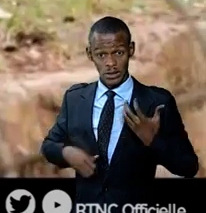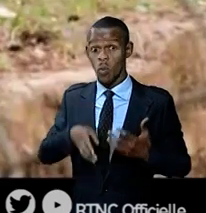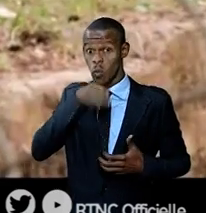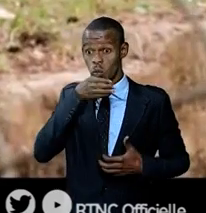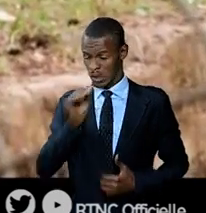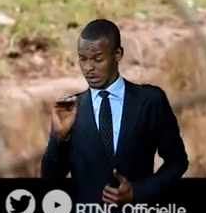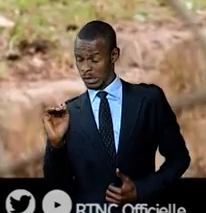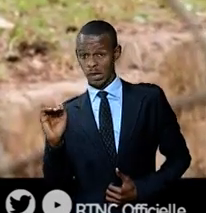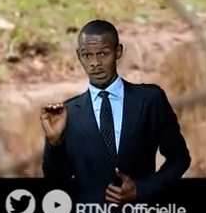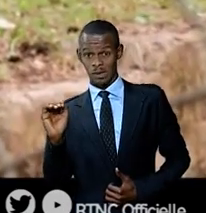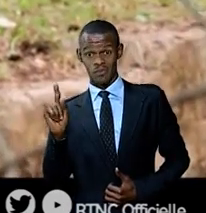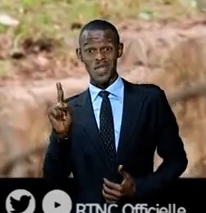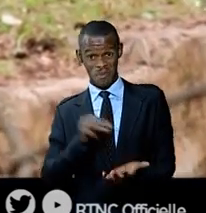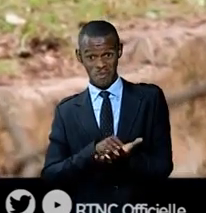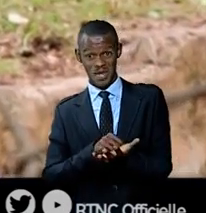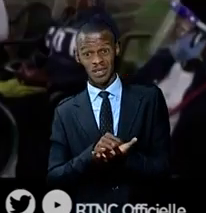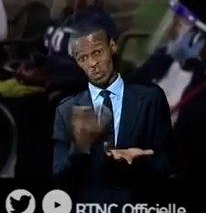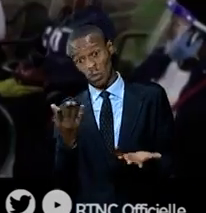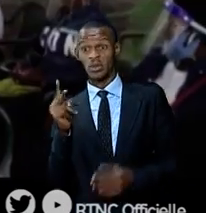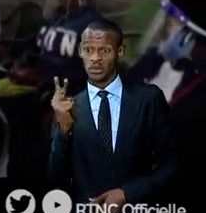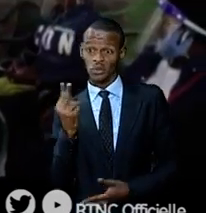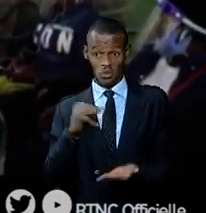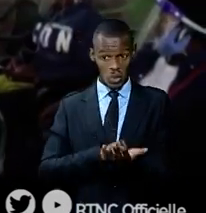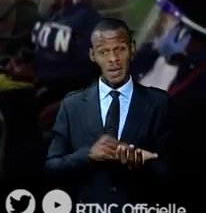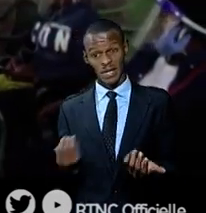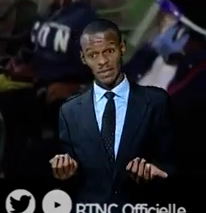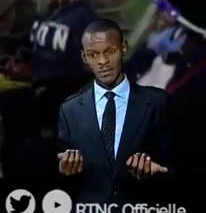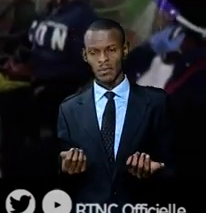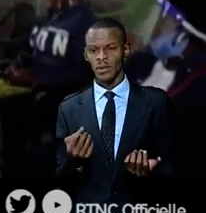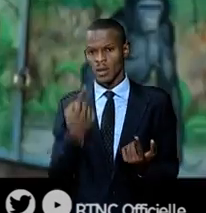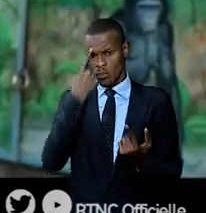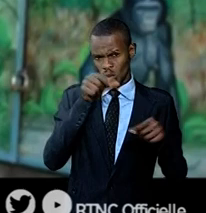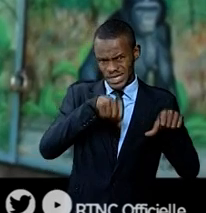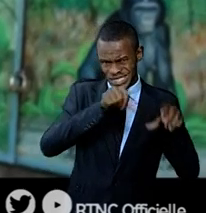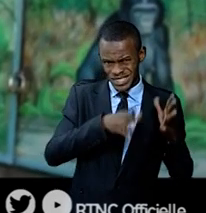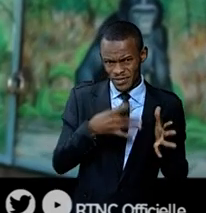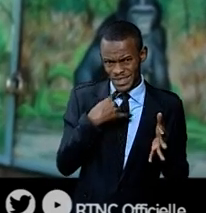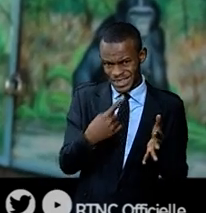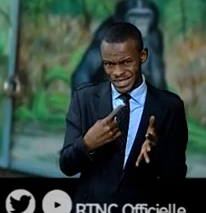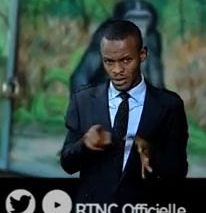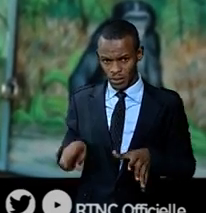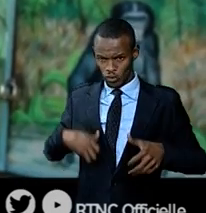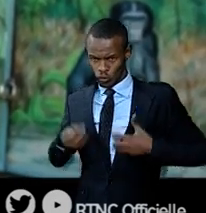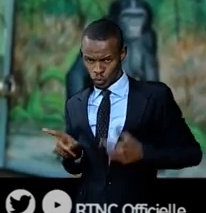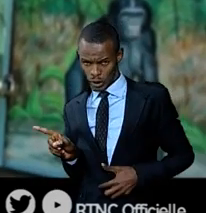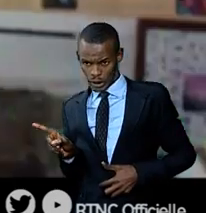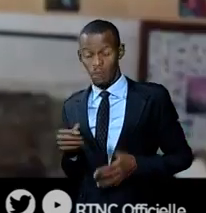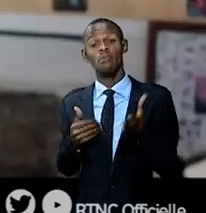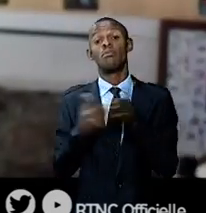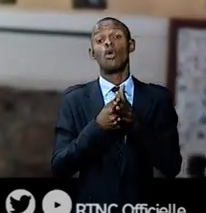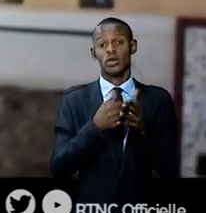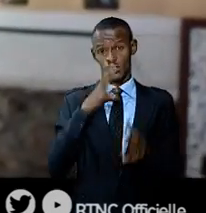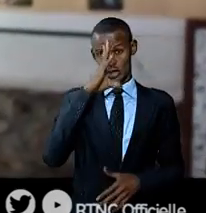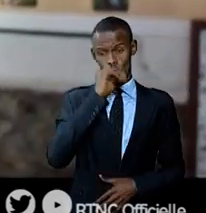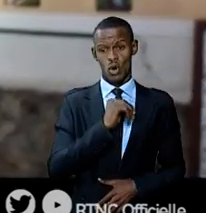mesure 1,2 m. Selon les scientifiques, les bonobos est un animal proche de l'homme avec 99% des gènes communs. Ils